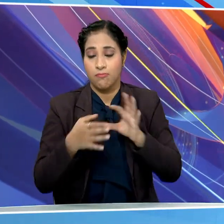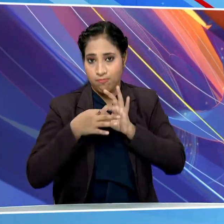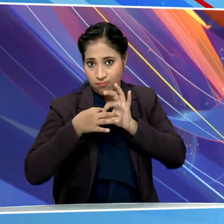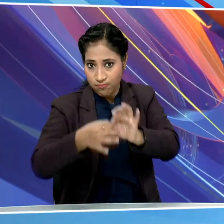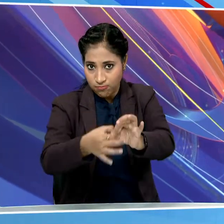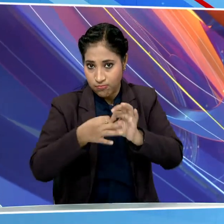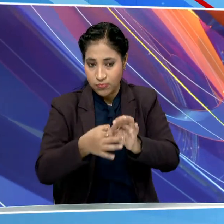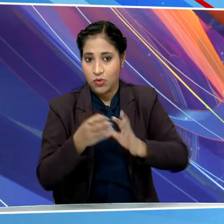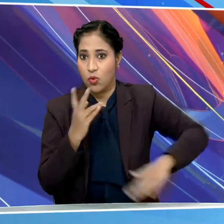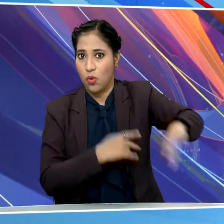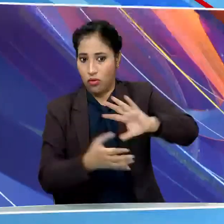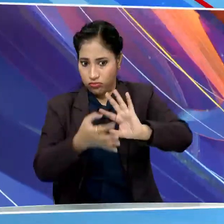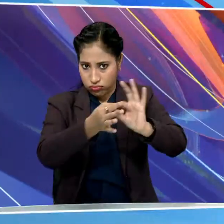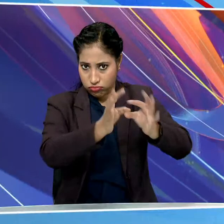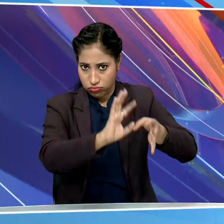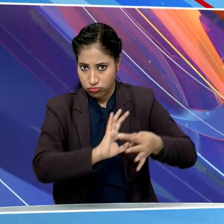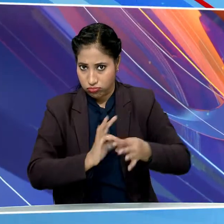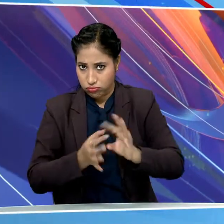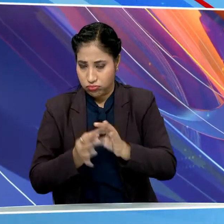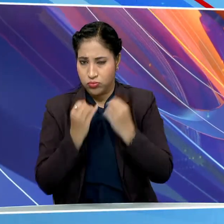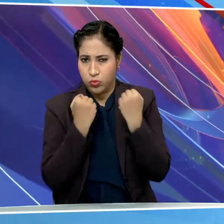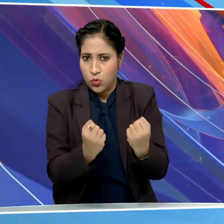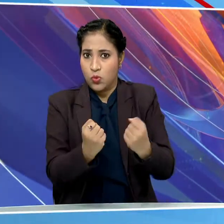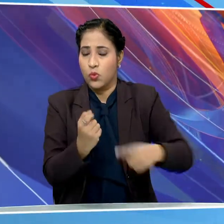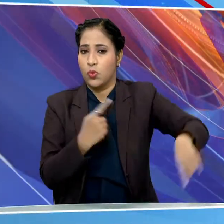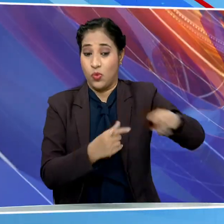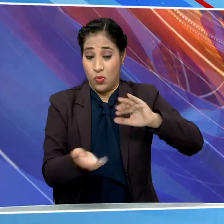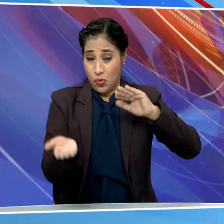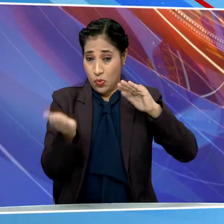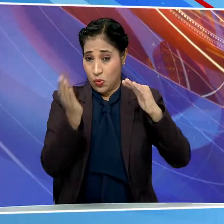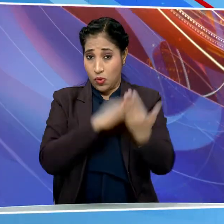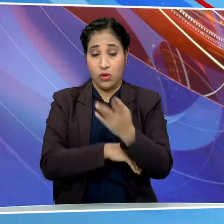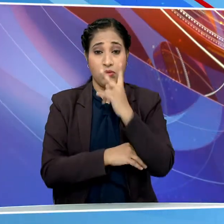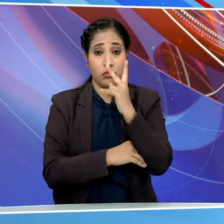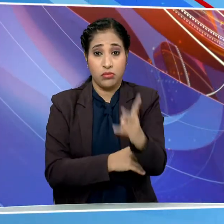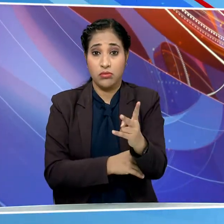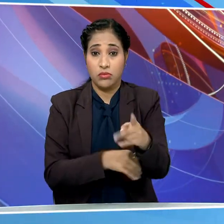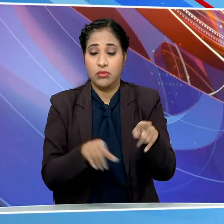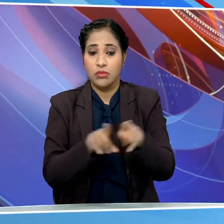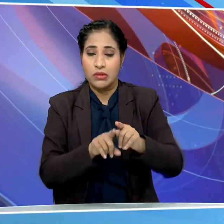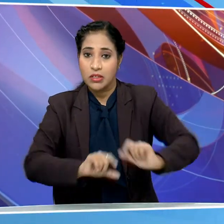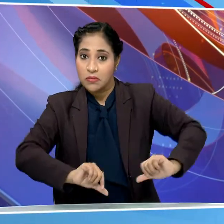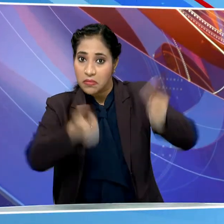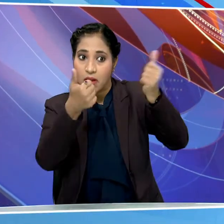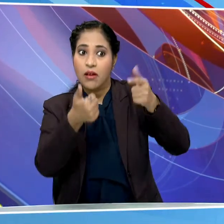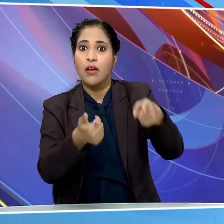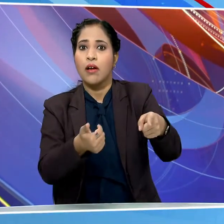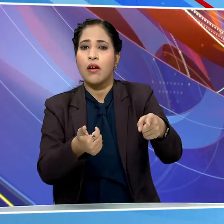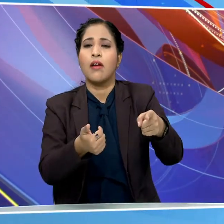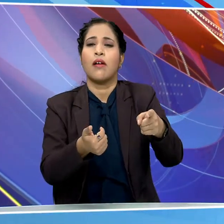बॉन्डिंग का आयोजन है। दुनिया के लिए ये सफल समिट